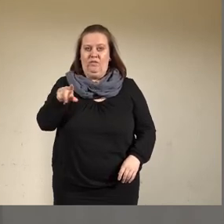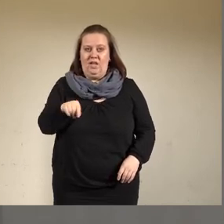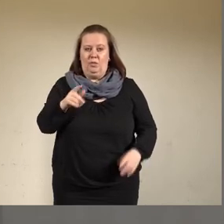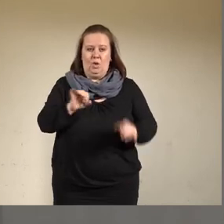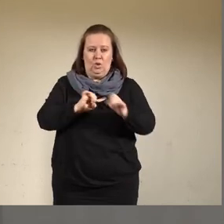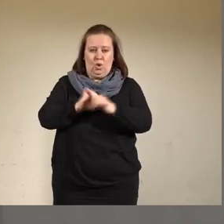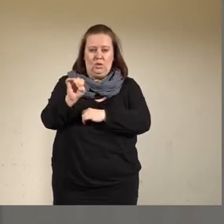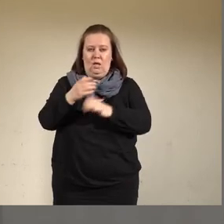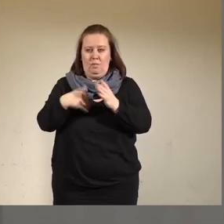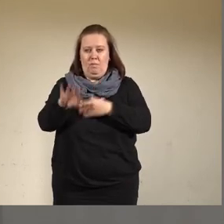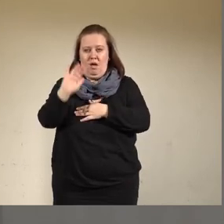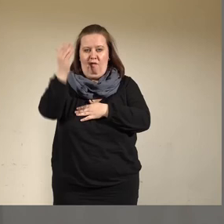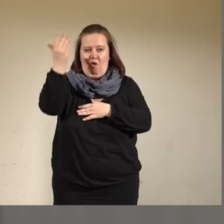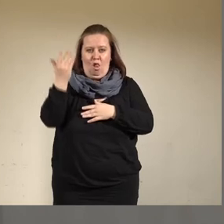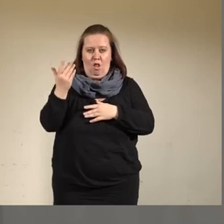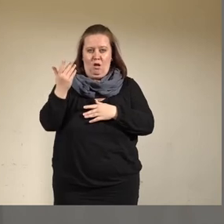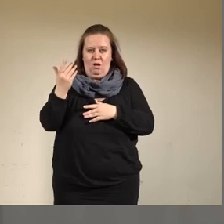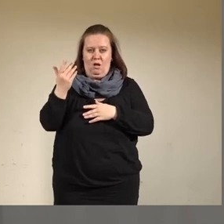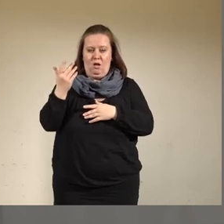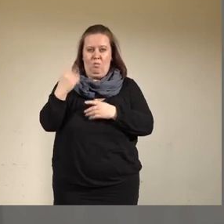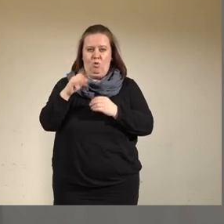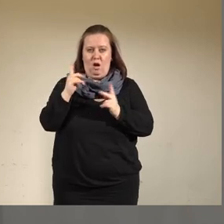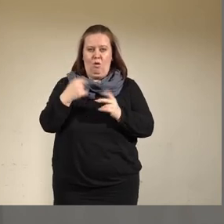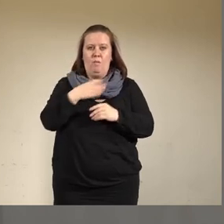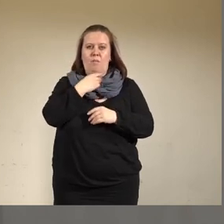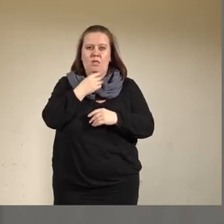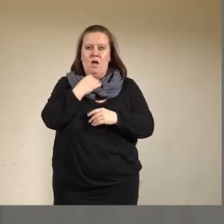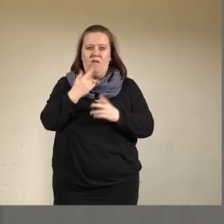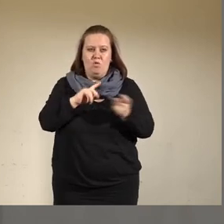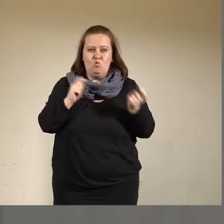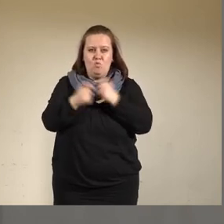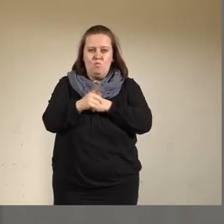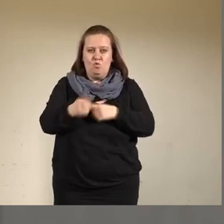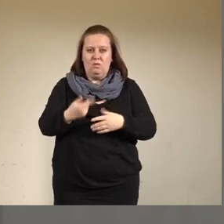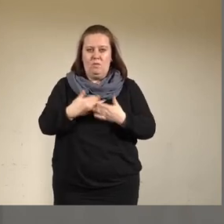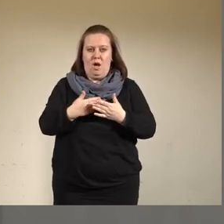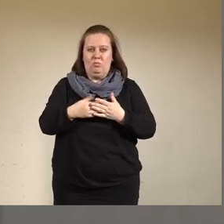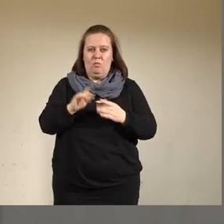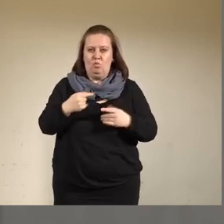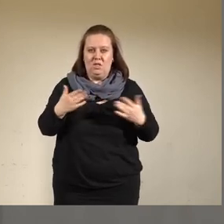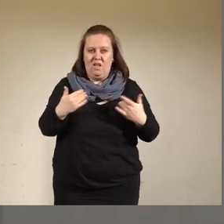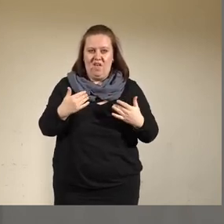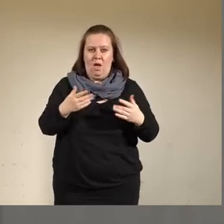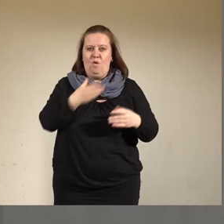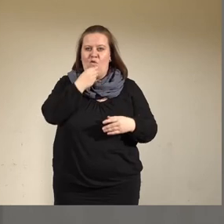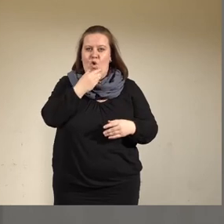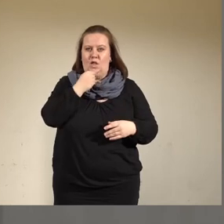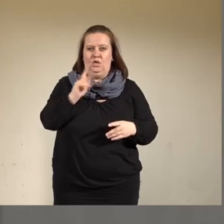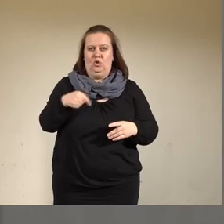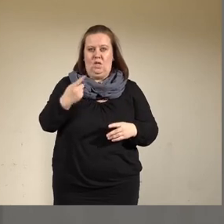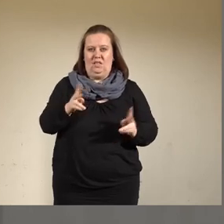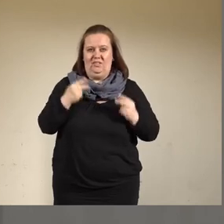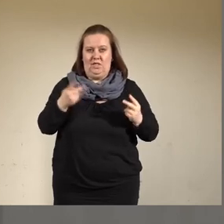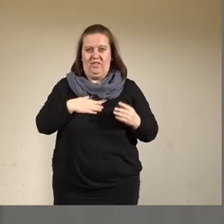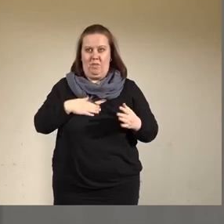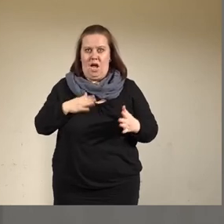sondern trotzdem mehr erfolgreich ist und wir haben einen Bedarf, was zu ändern. Nämlich, wir müssen gewerbefreundlicher werden. Das war